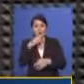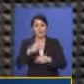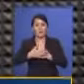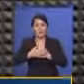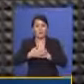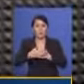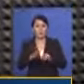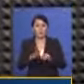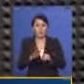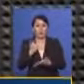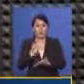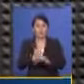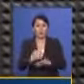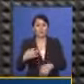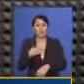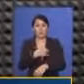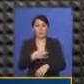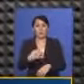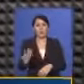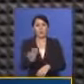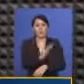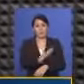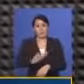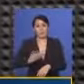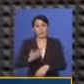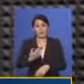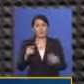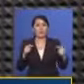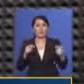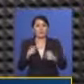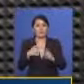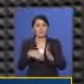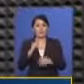жеткізіп отырмыз. Ең маңыздысы бұл біздің бәсекеге қабілеттілігімізді арттыра түседі.